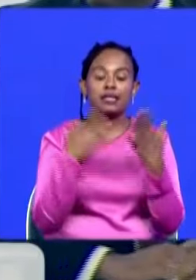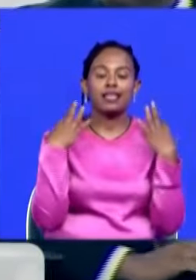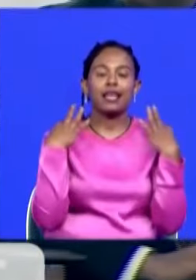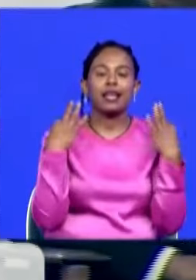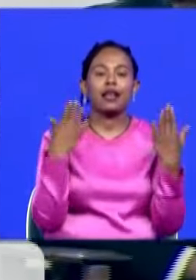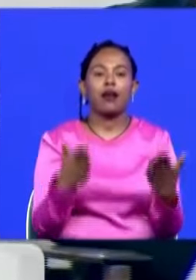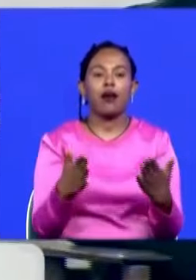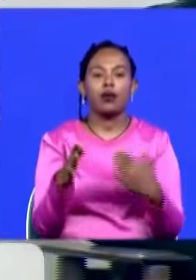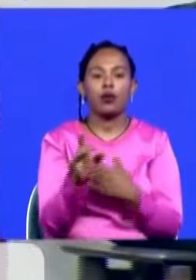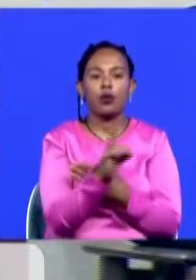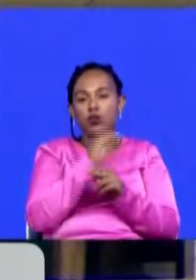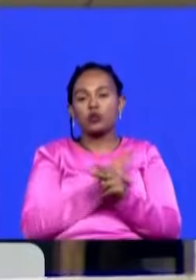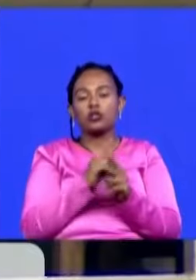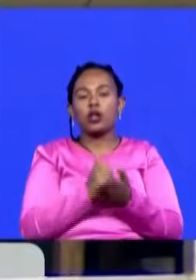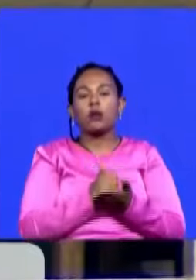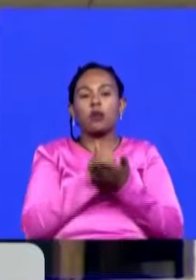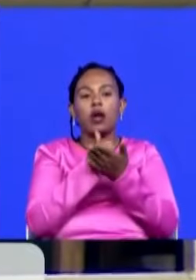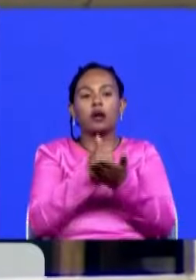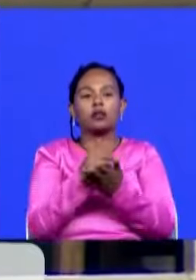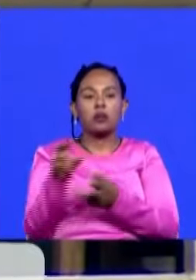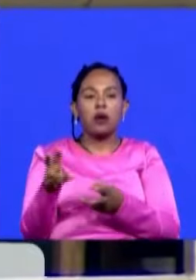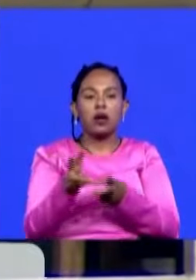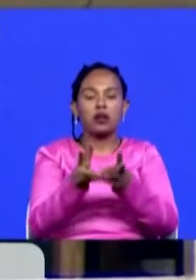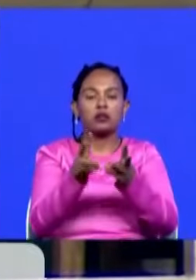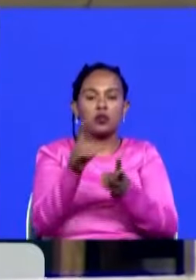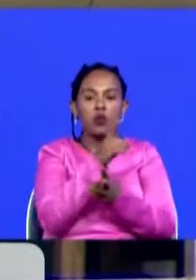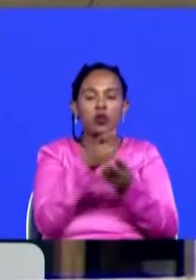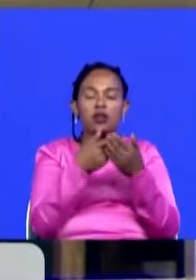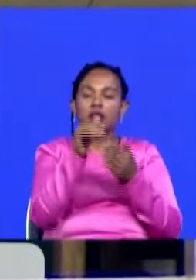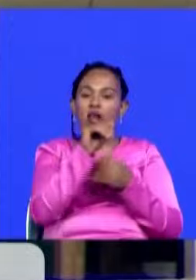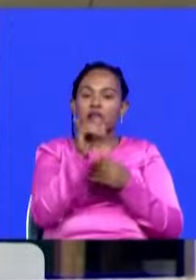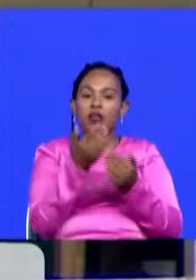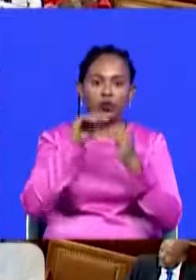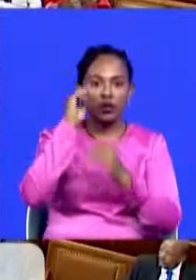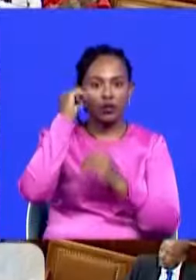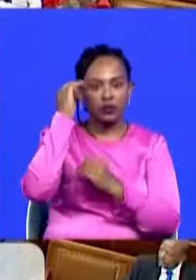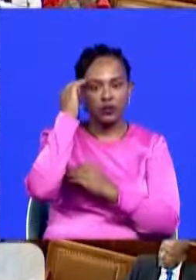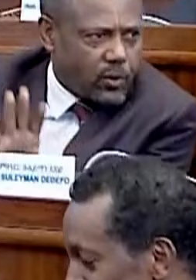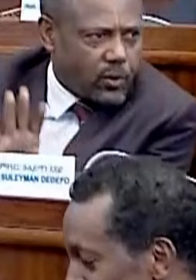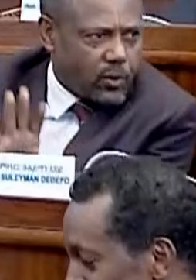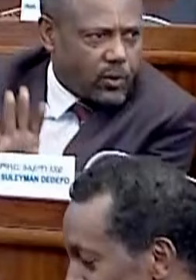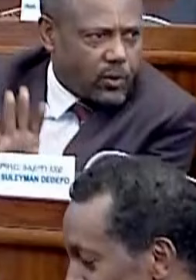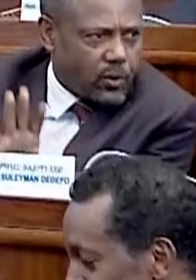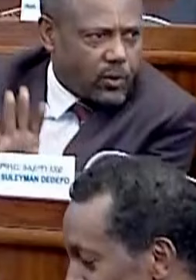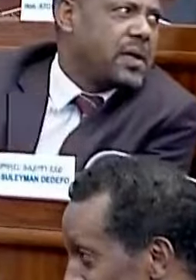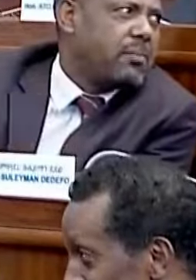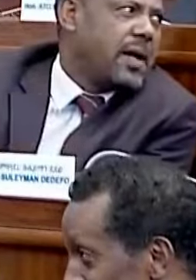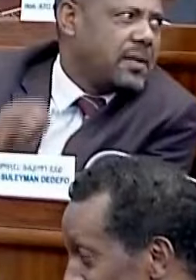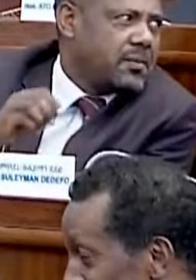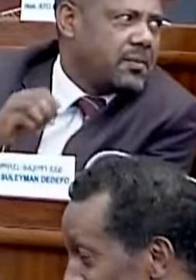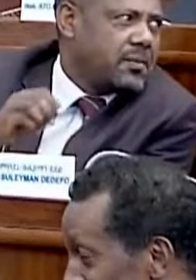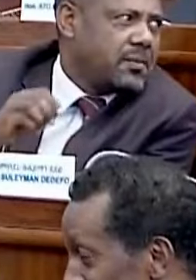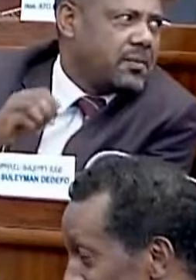ሲነጻጸር ሀገሪቷን ከገጠማት ፈተና ጋር ተዳምሮም ቢሆን የተሻለ ገቢን መሰብሰብም ተችሏል። በአጠቃላይ